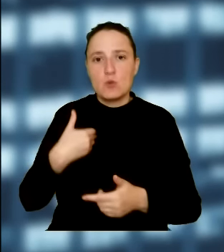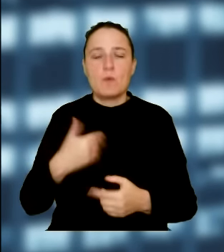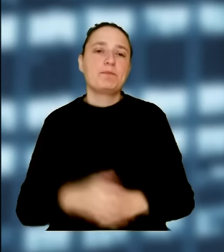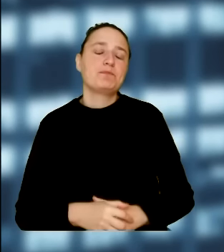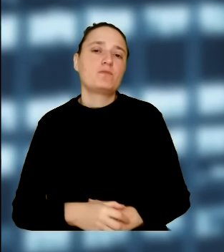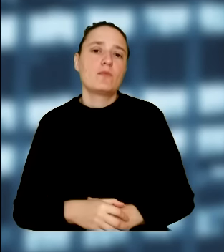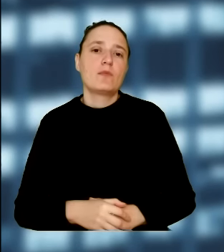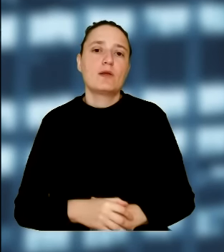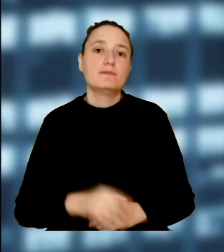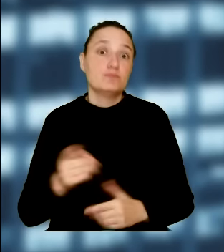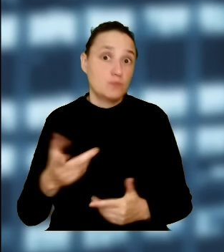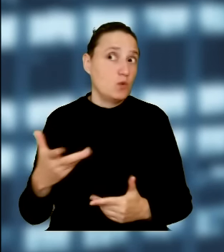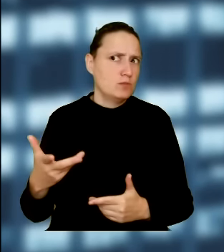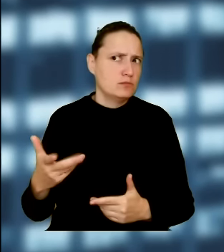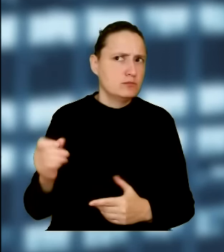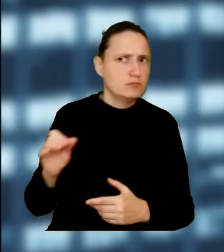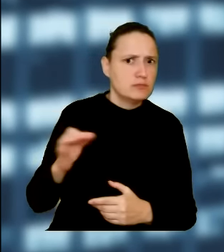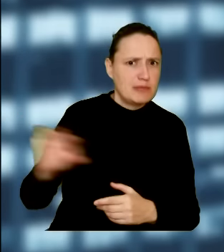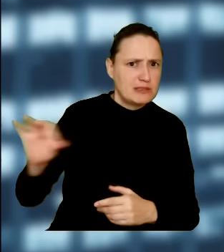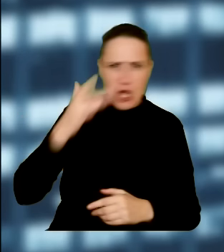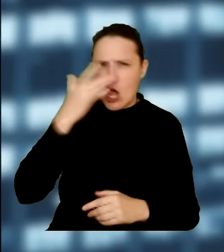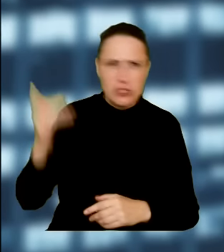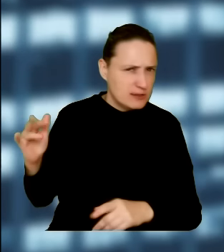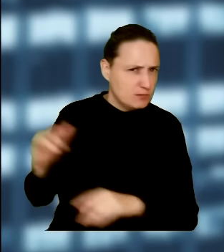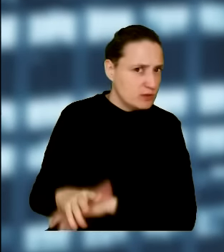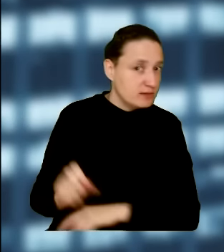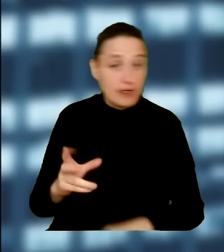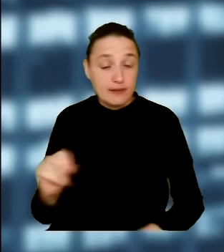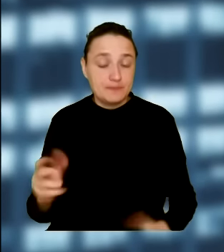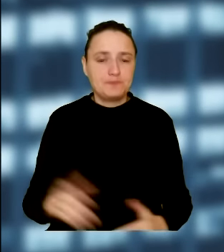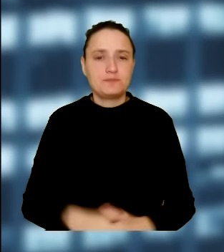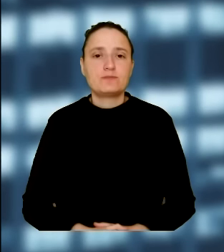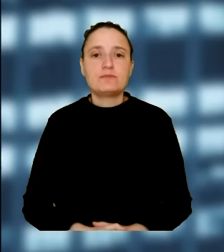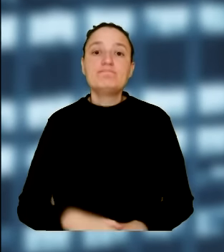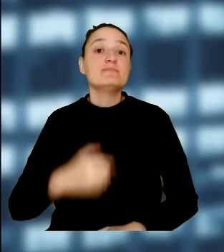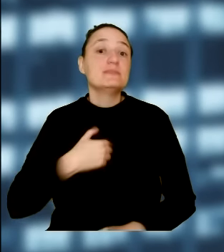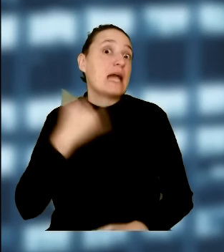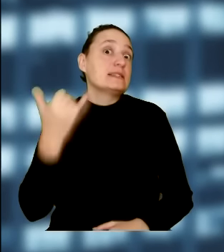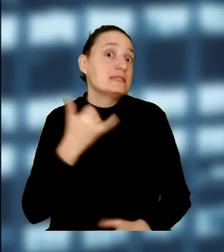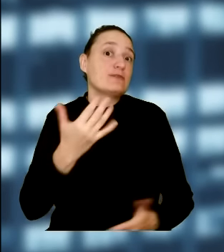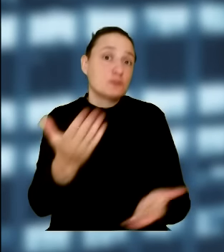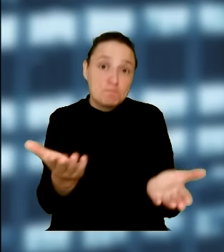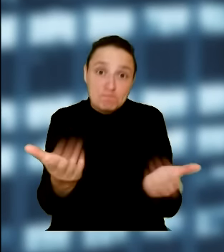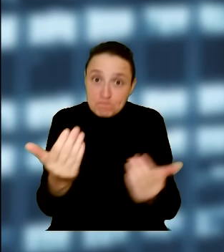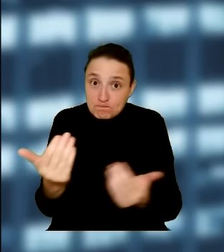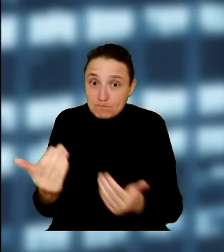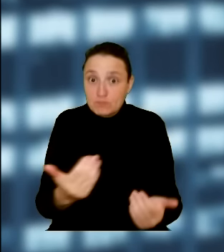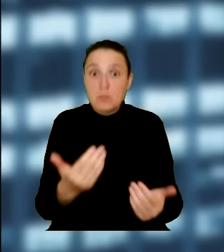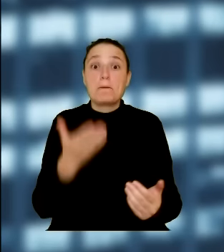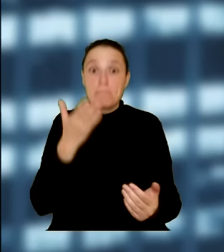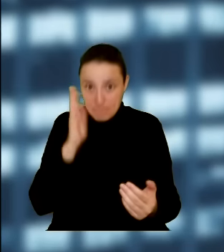czy operacja Rosjan. Ja Państwa jak zawsze bardzo serdecznie namawiam, bo zacznę rozliczać,